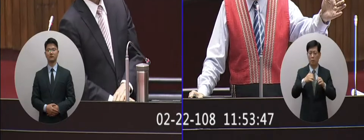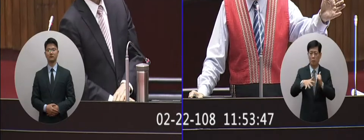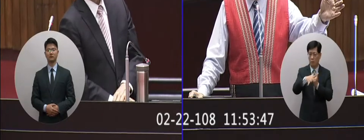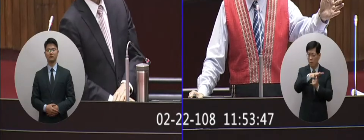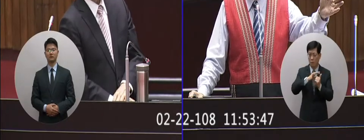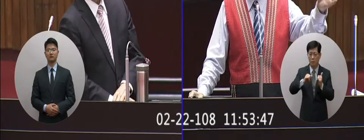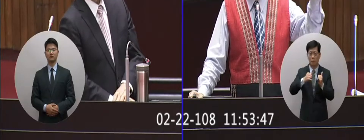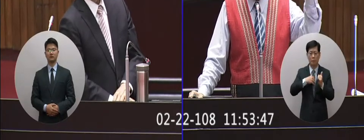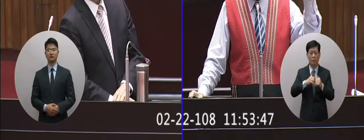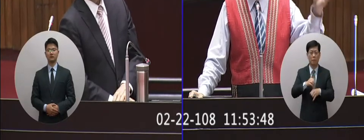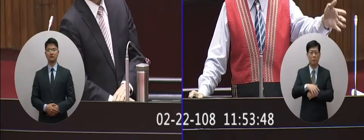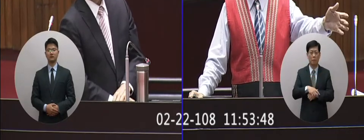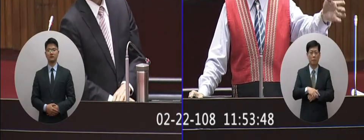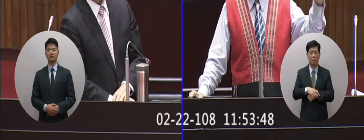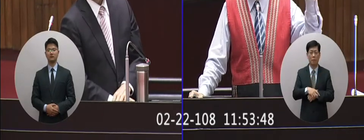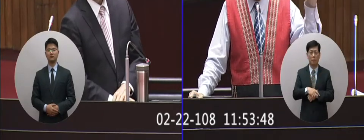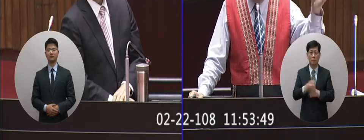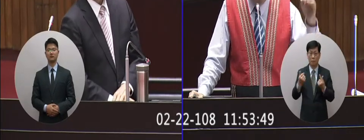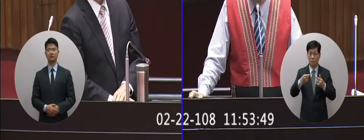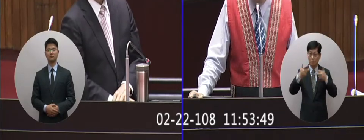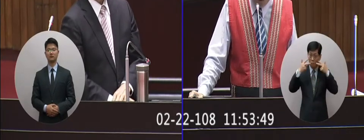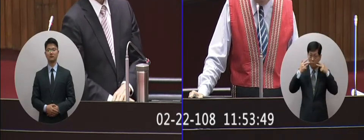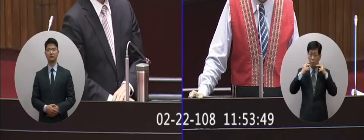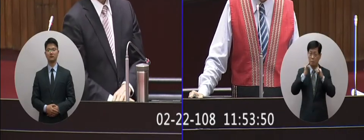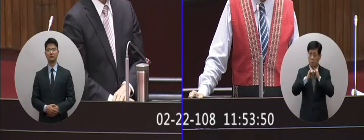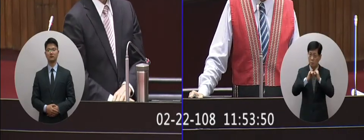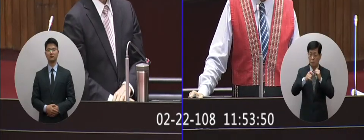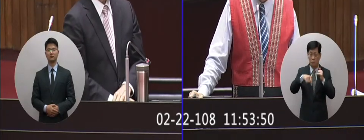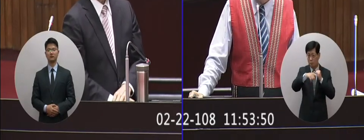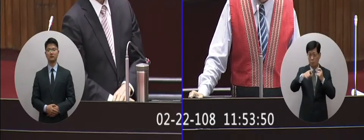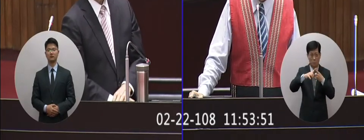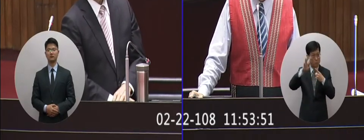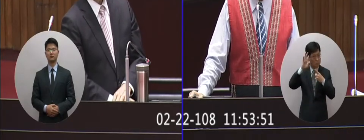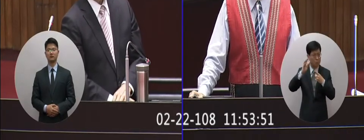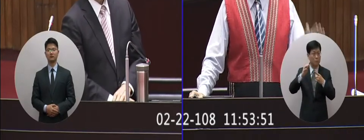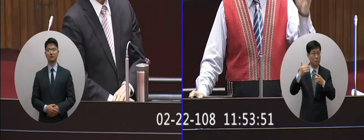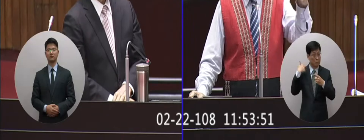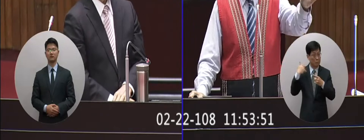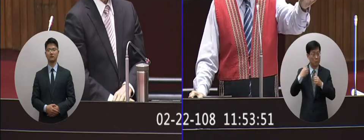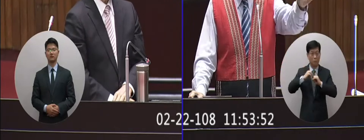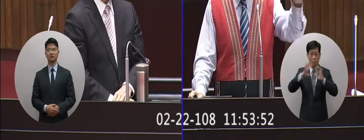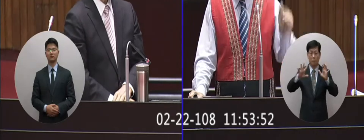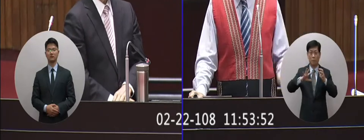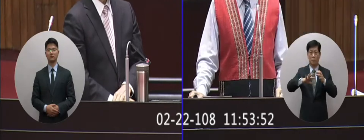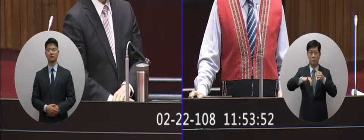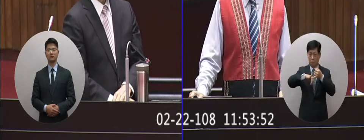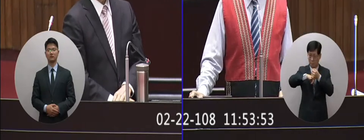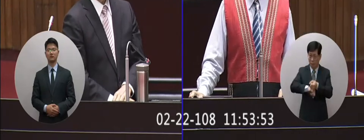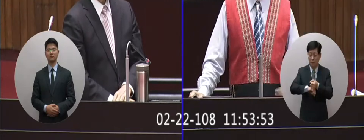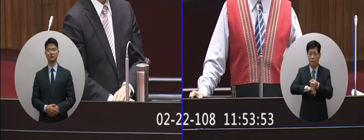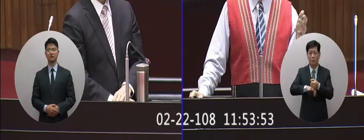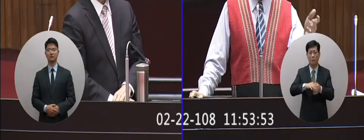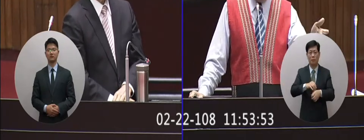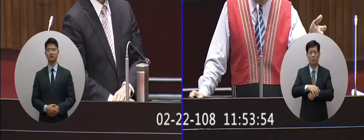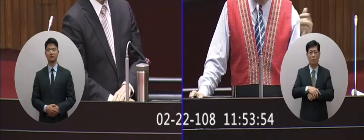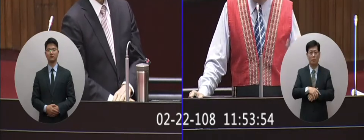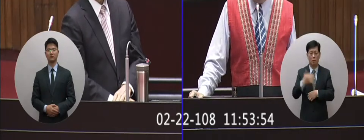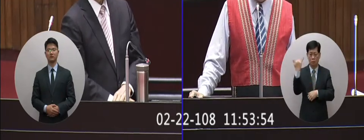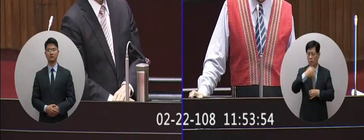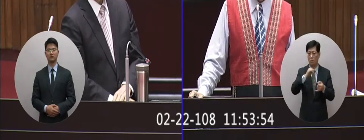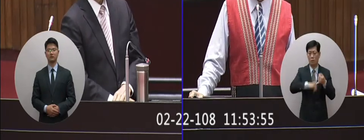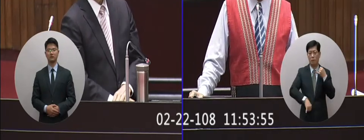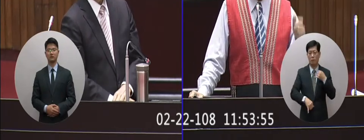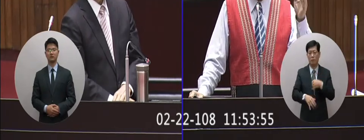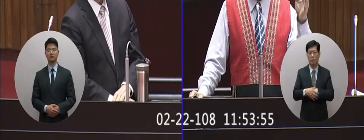国啊，尤其是向原住民族道歉的时候所做的一个承诺竟然跳